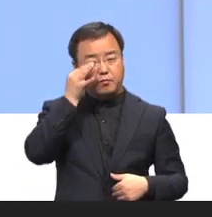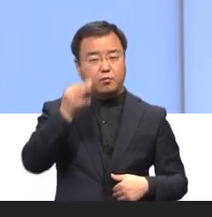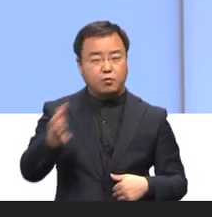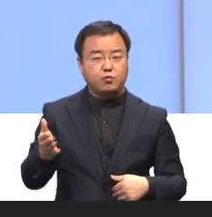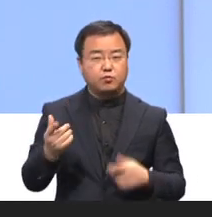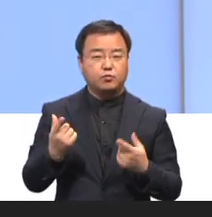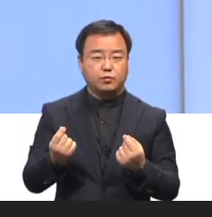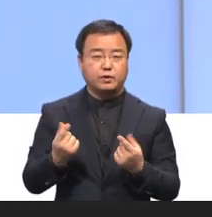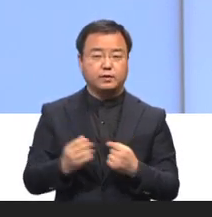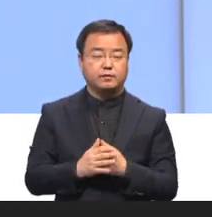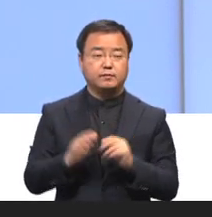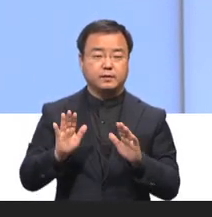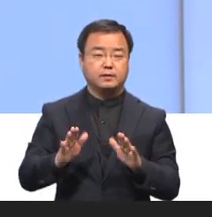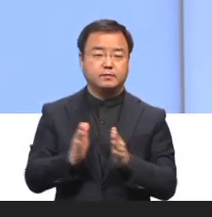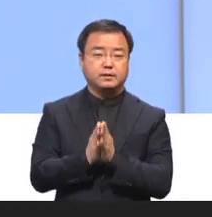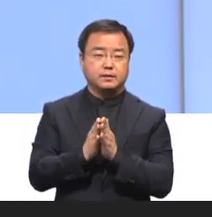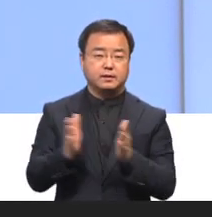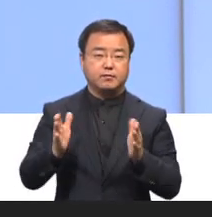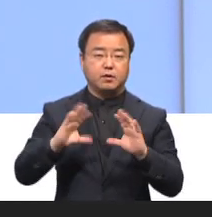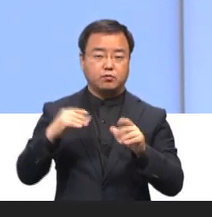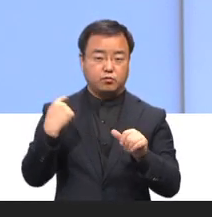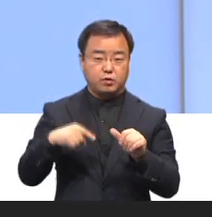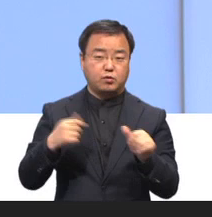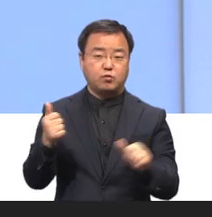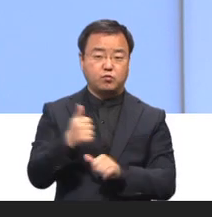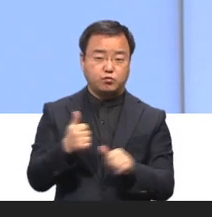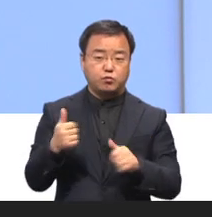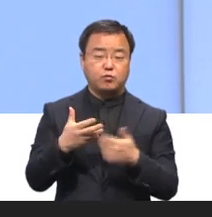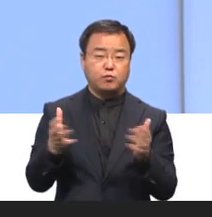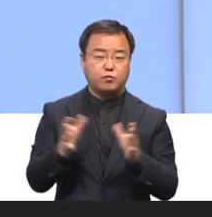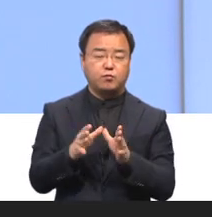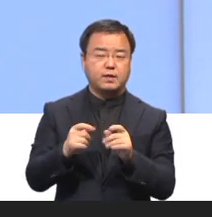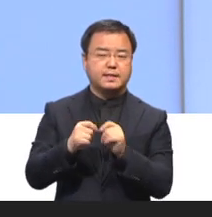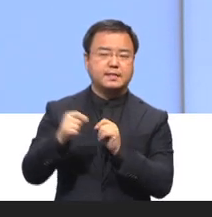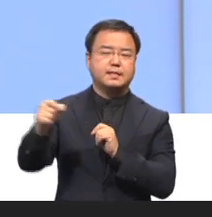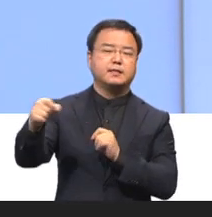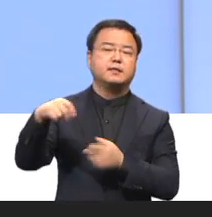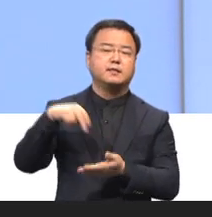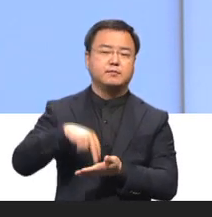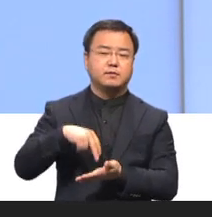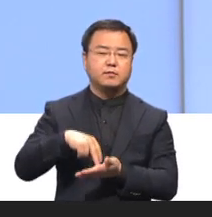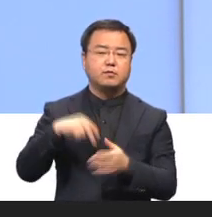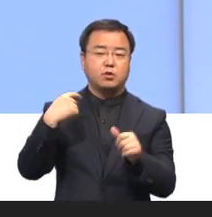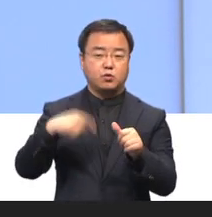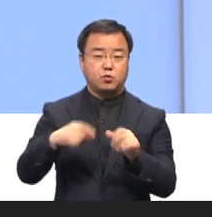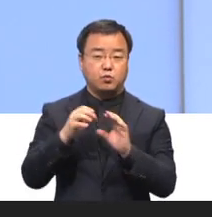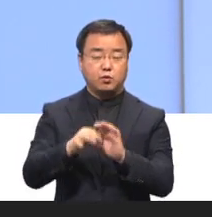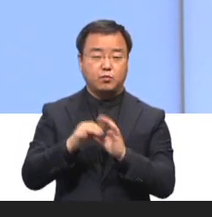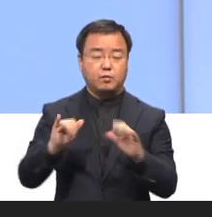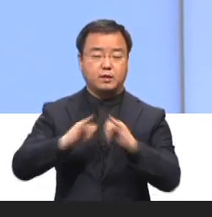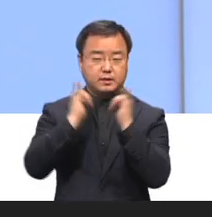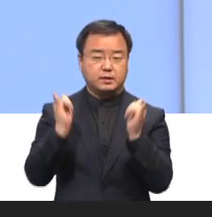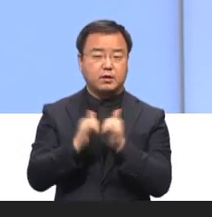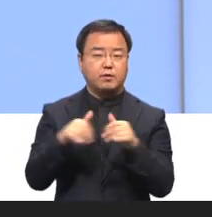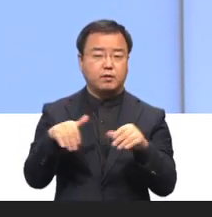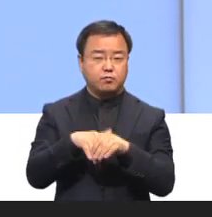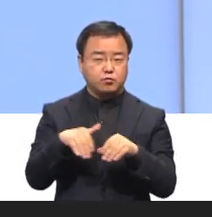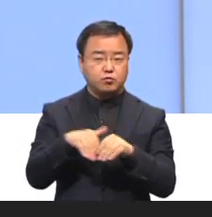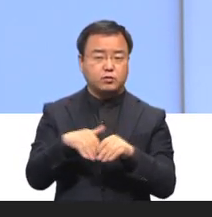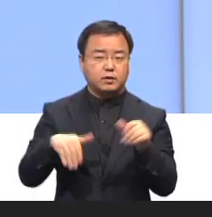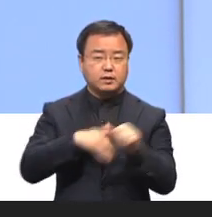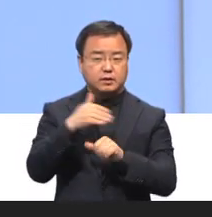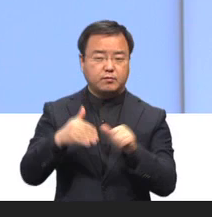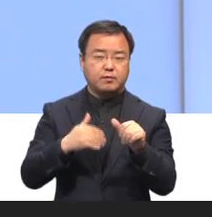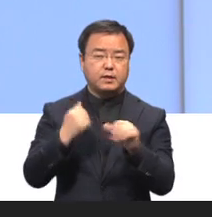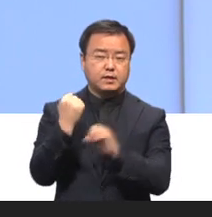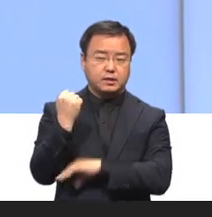그런 의미에서 지금 발족하려고 하는 국가교육위원회가 좀 긴 안목에서 교육과 관련된 사회 문화와 풍토를 바꾸는 작업을